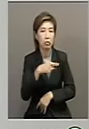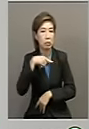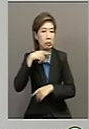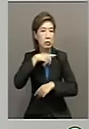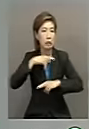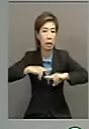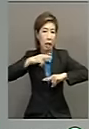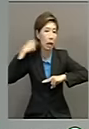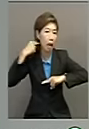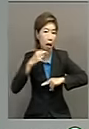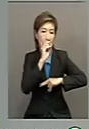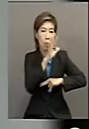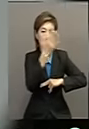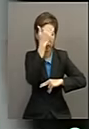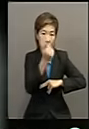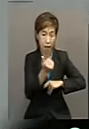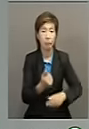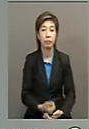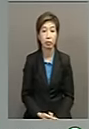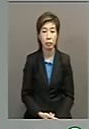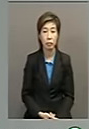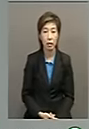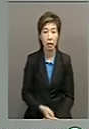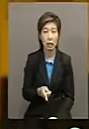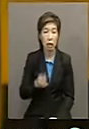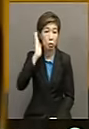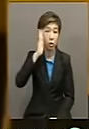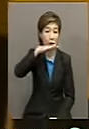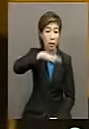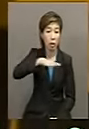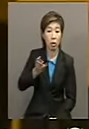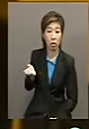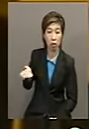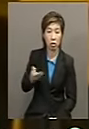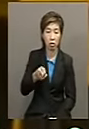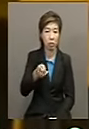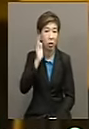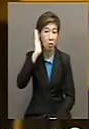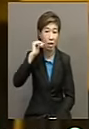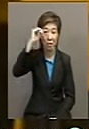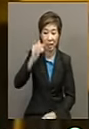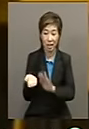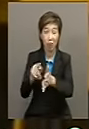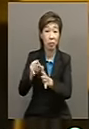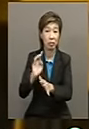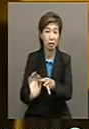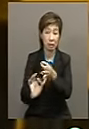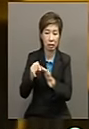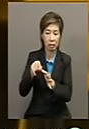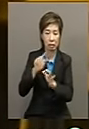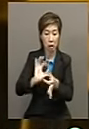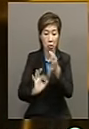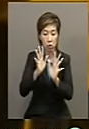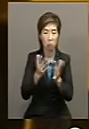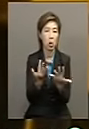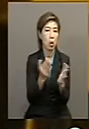น้องชายของคุณธวัชชัยนะฮะคุณชัยนรงค์อนุกูล ครับ ก็เลื่อนการเผาศพพี่ชายไปอย่างไม่มีกำหนดฮะเพื่อร